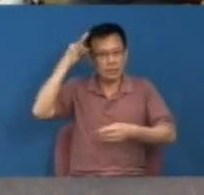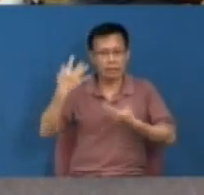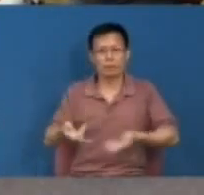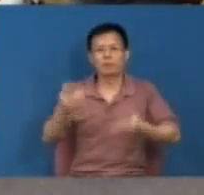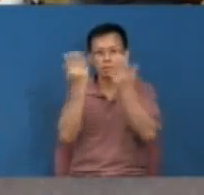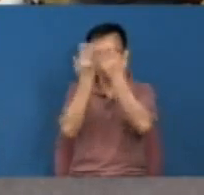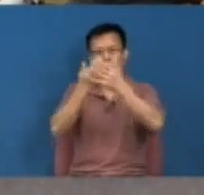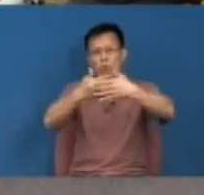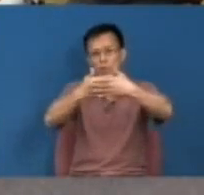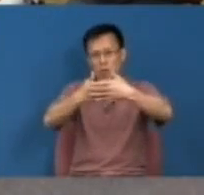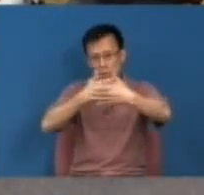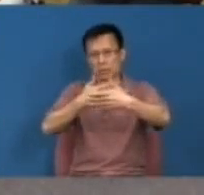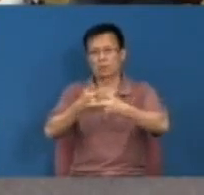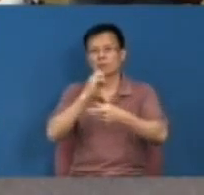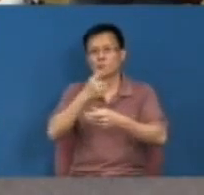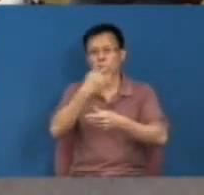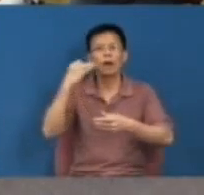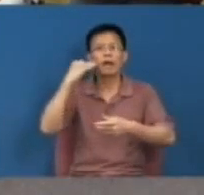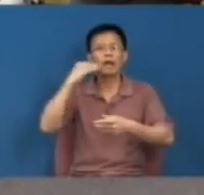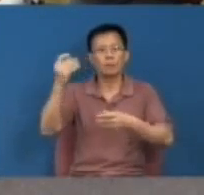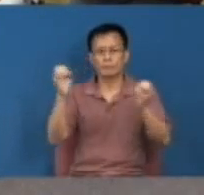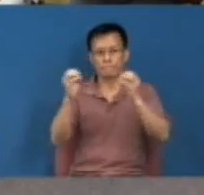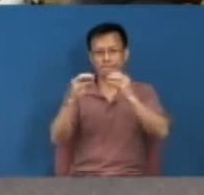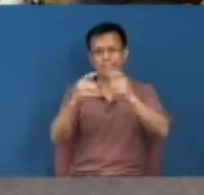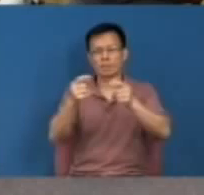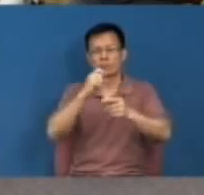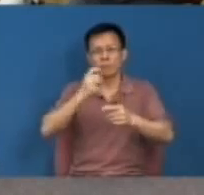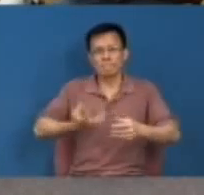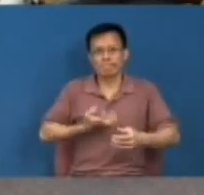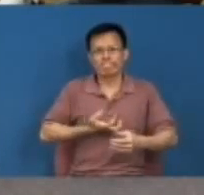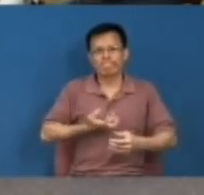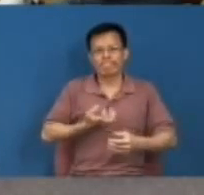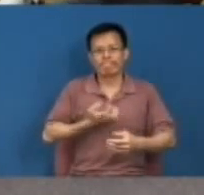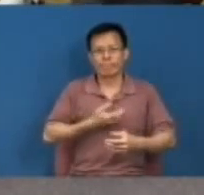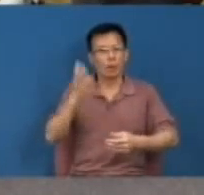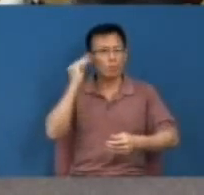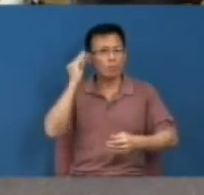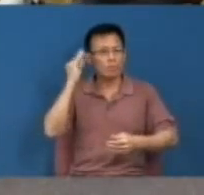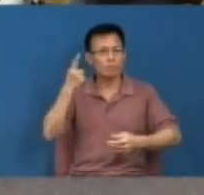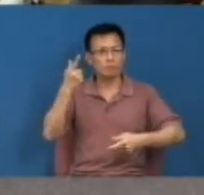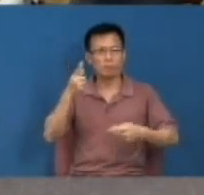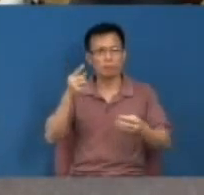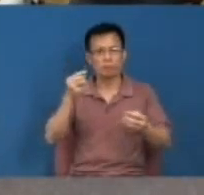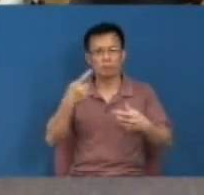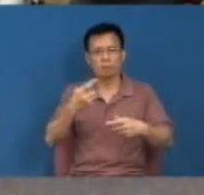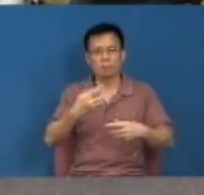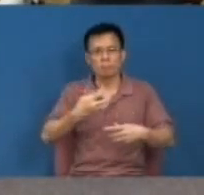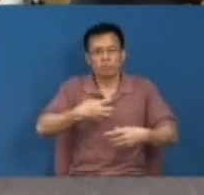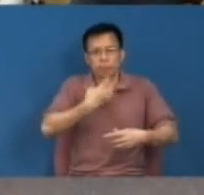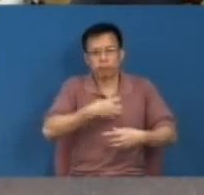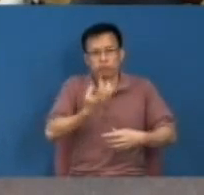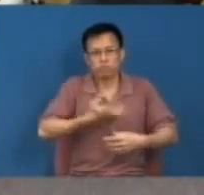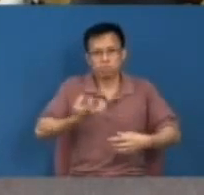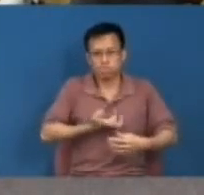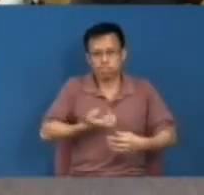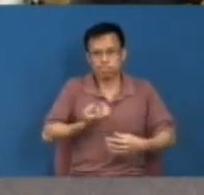节目开始之前呢，跟这几位嘉宾呢在这里聊的时候呢也都很兴奋、我听到他们的是愤怒，听